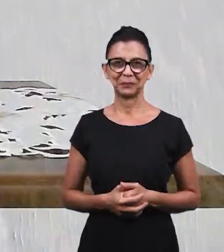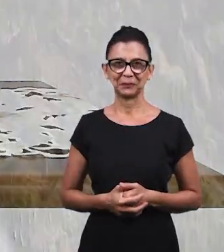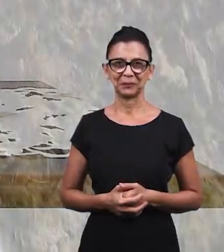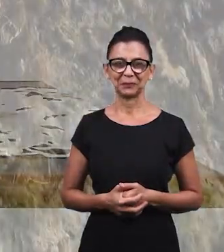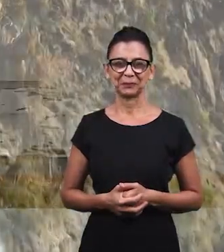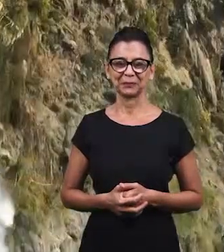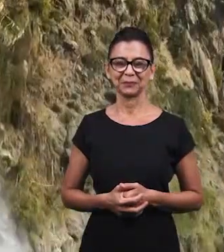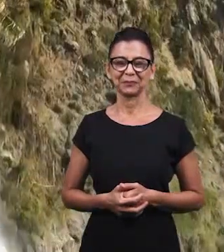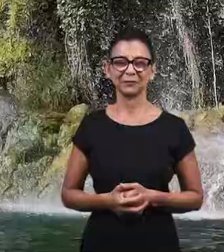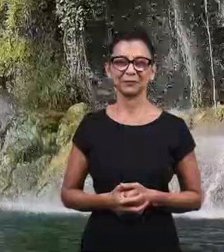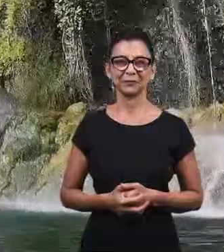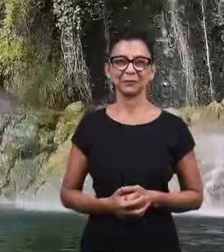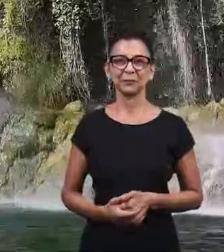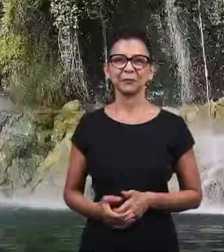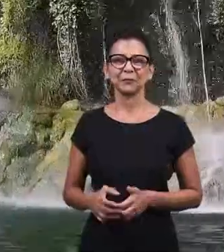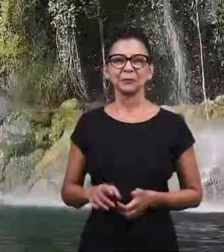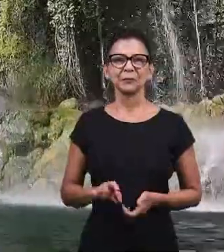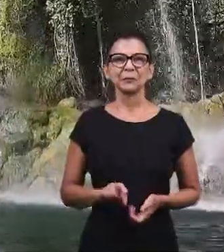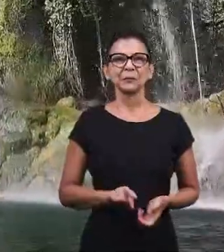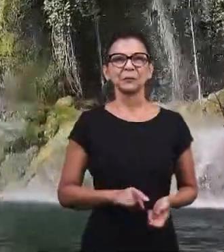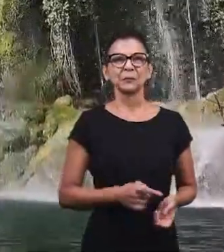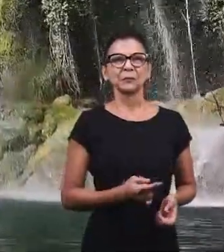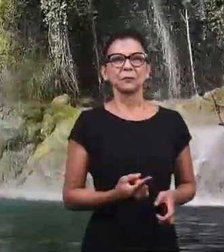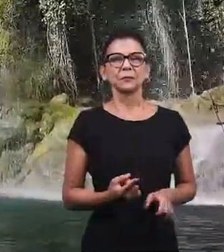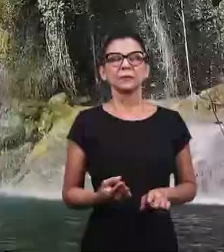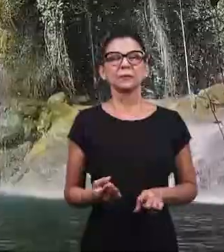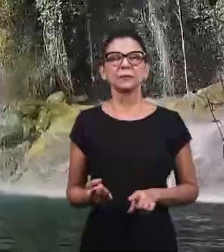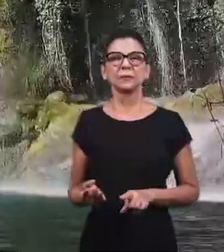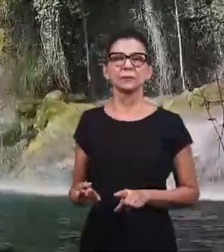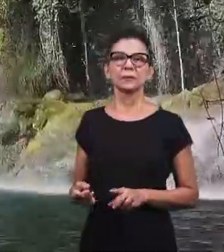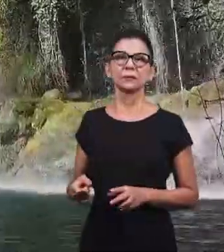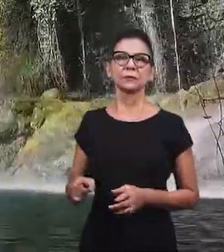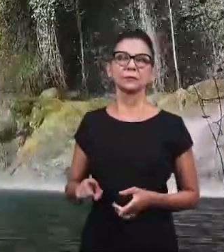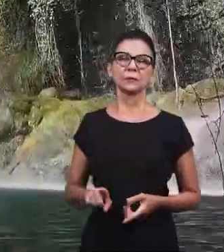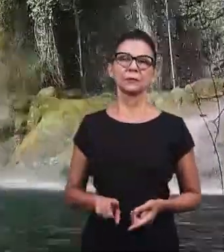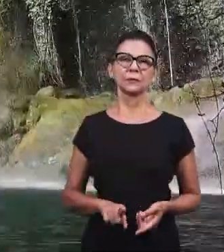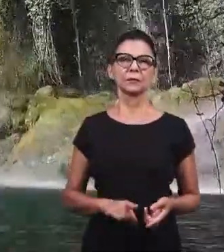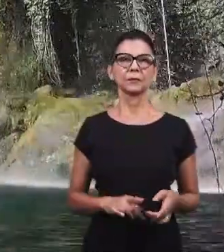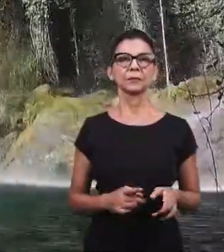мы продолжим славить Бога и споем Ему еще один гимн.